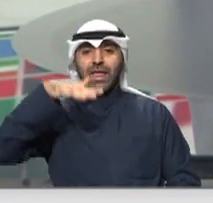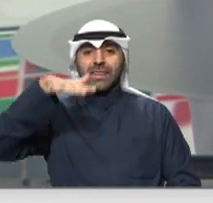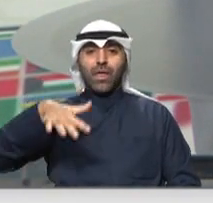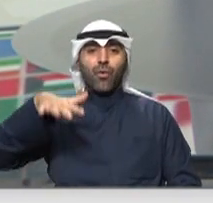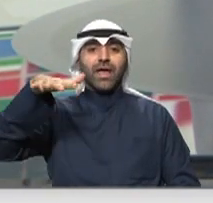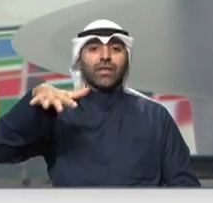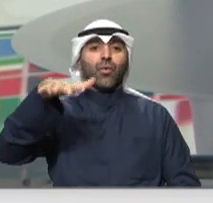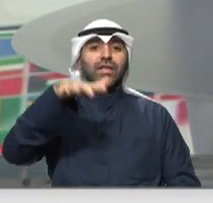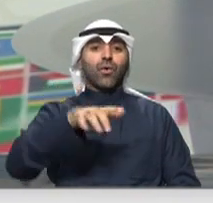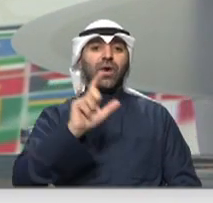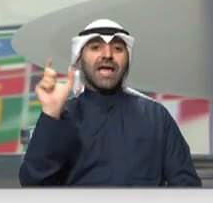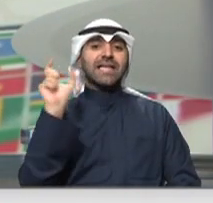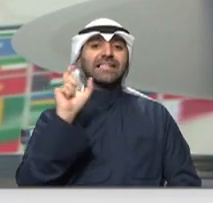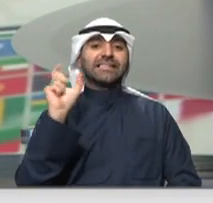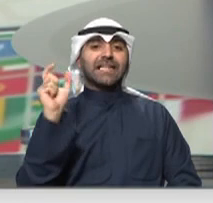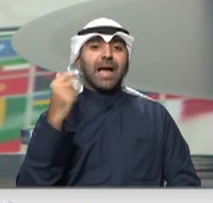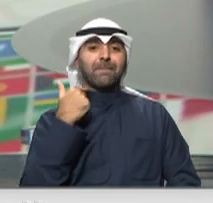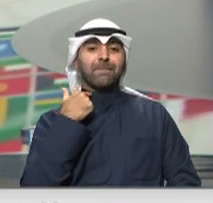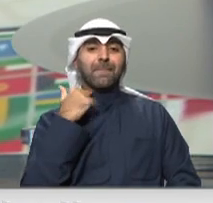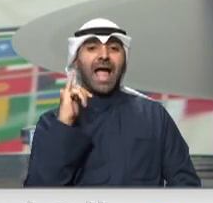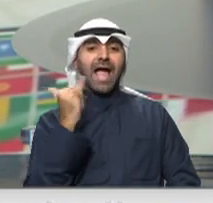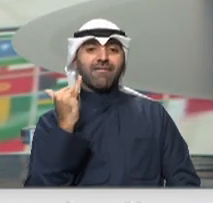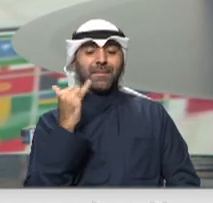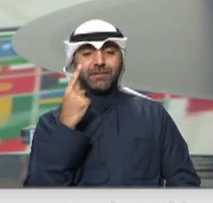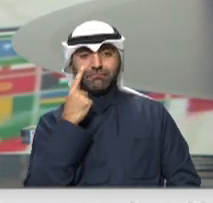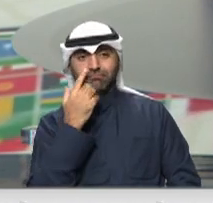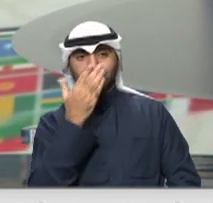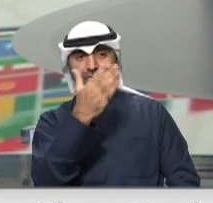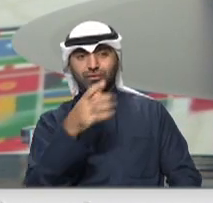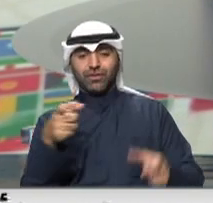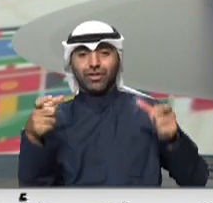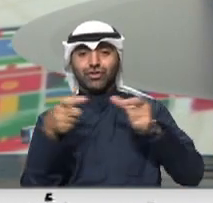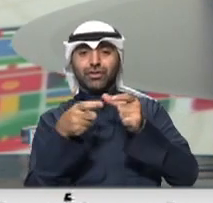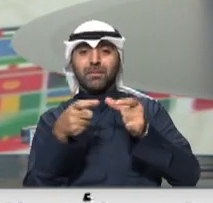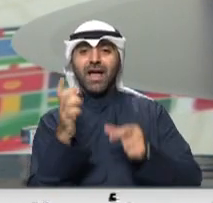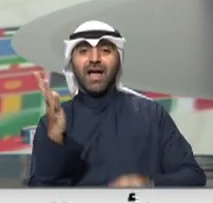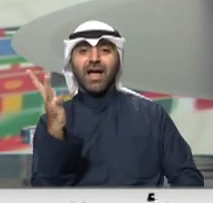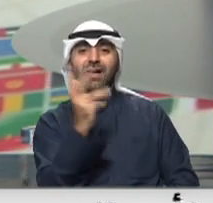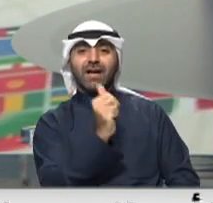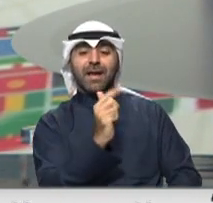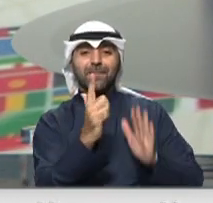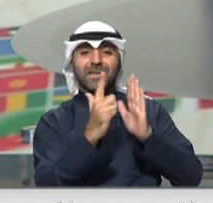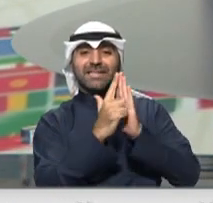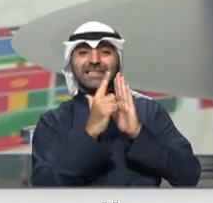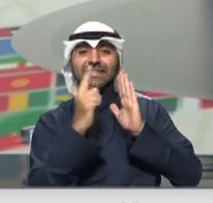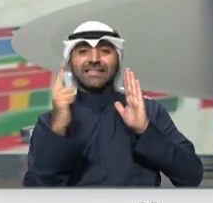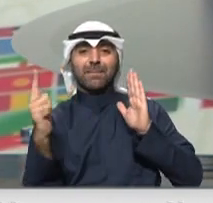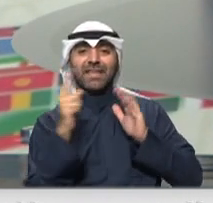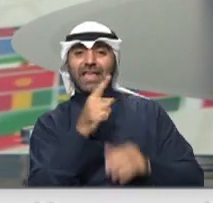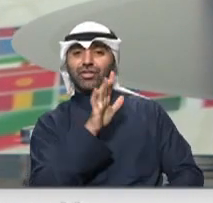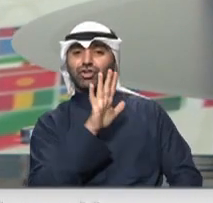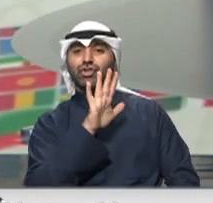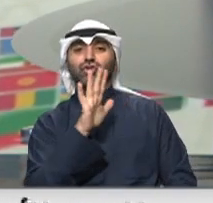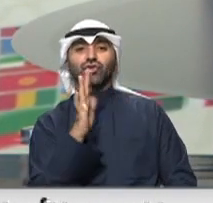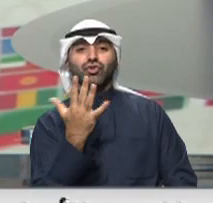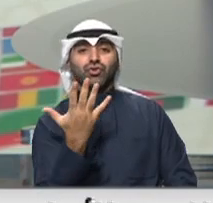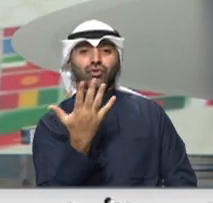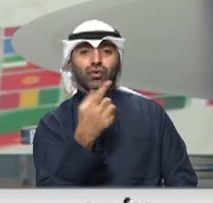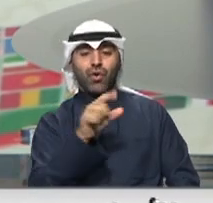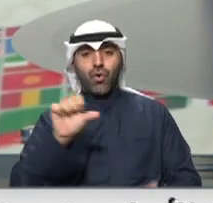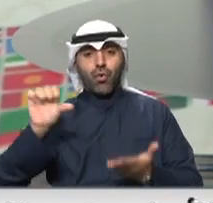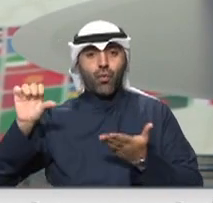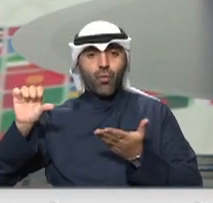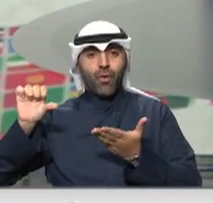العصرنة والتنمية المؤتمر 17 لاتحاد مجالس الدول الأعضاء في منظمة التعاون الإسلامي